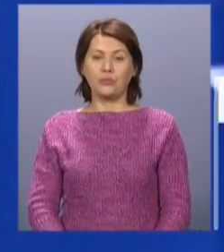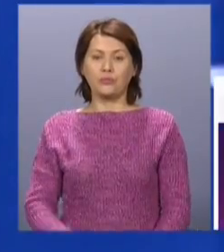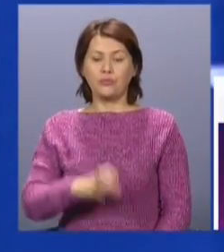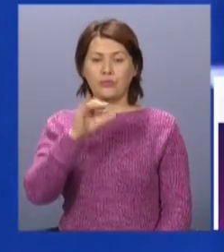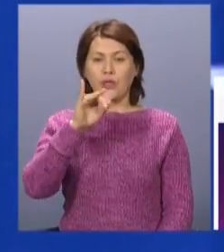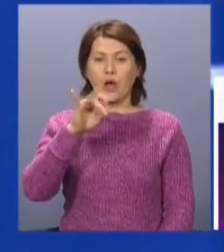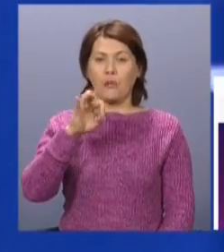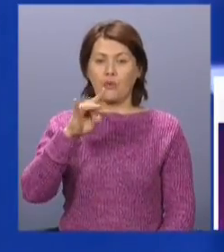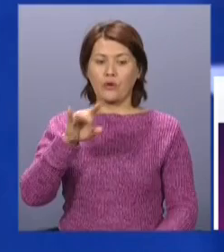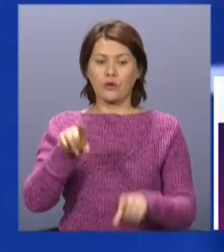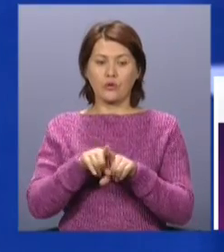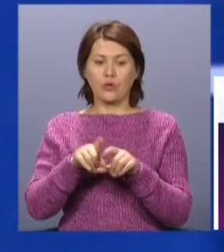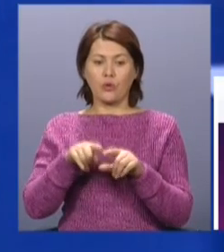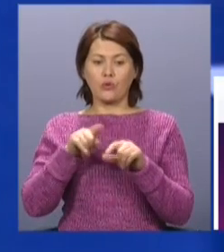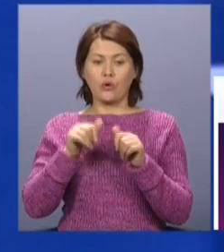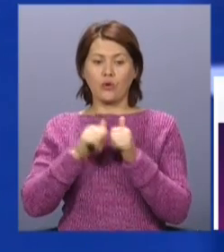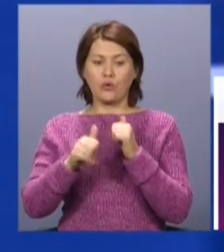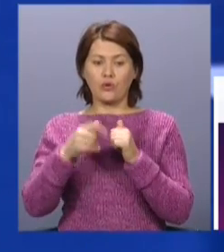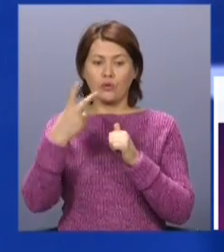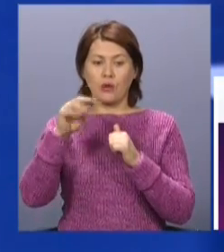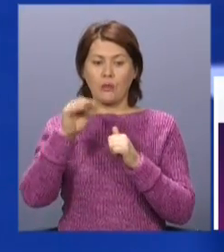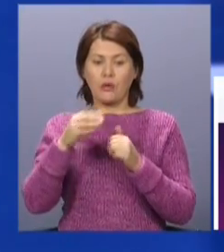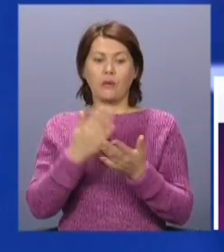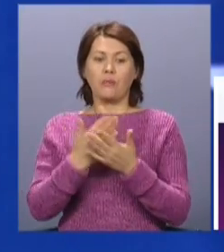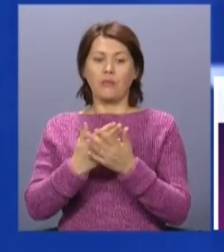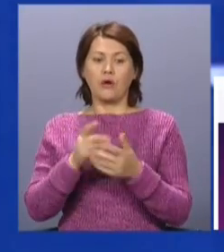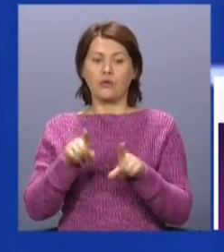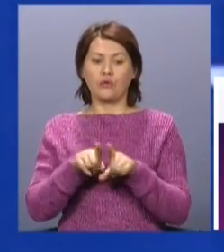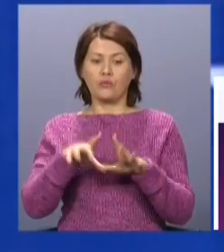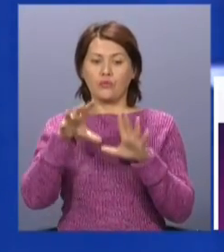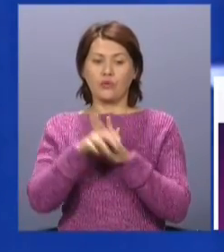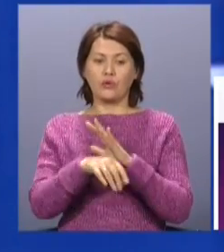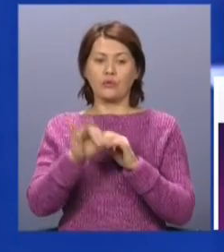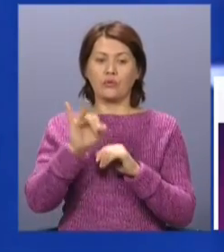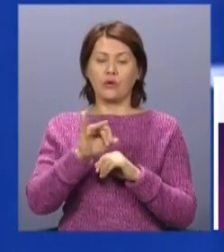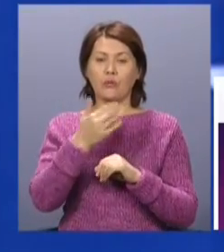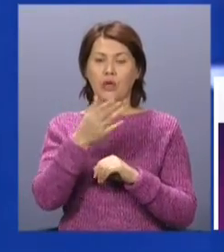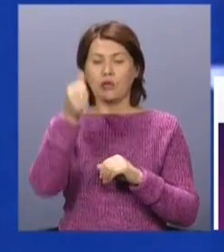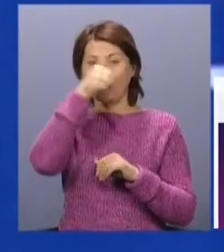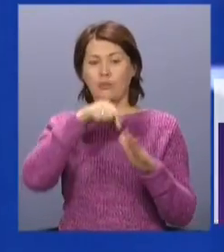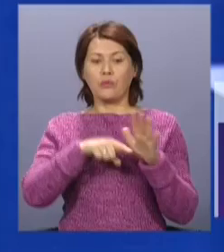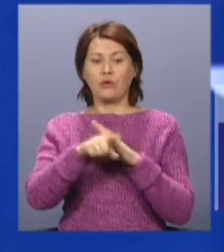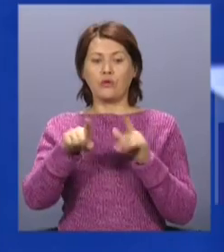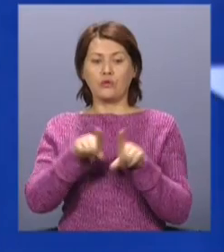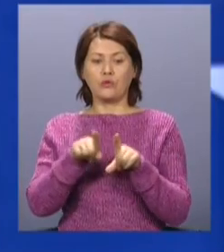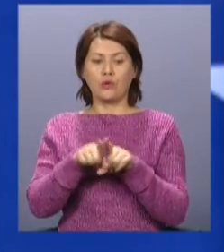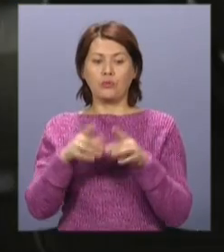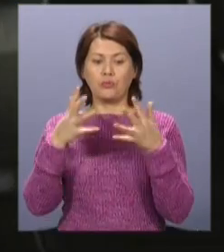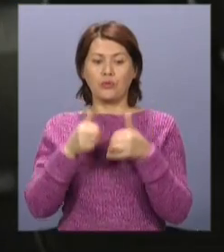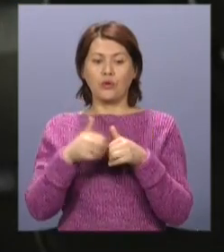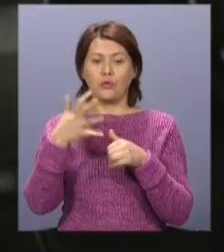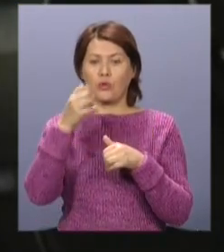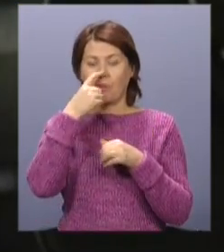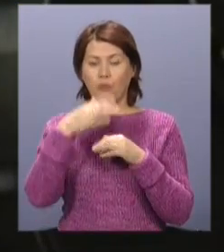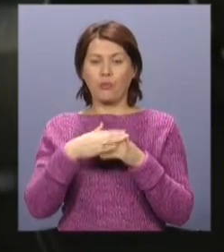Сингапурден күніне 20 мын келсе, 20 мын ішінде мына жылдың басынан бастап санасақ